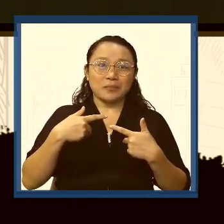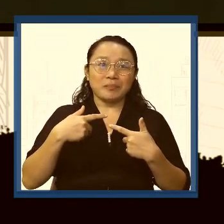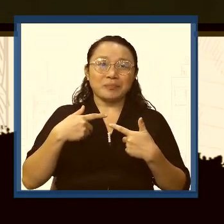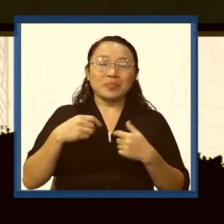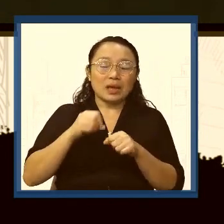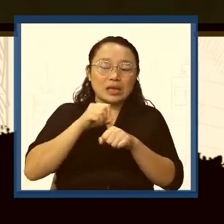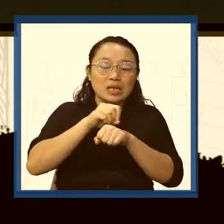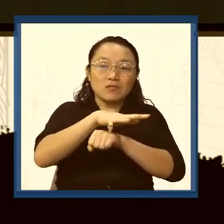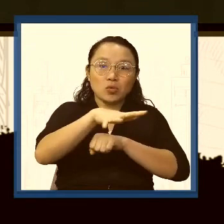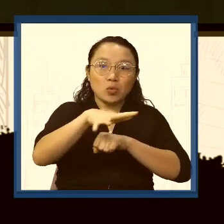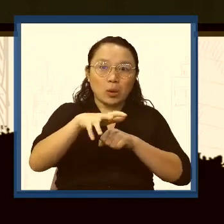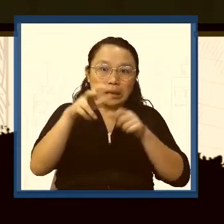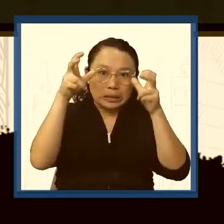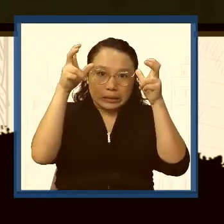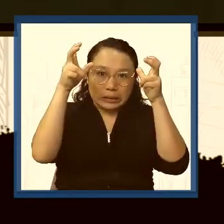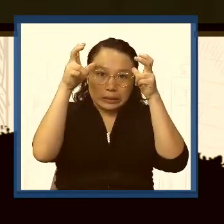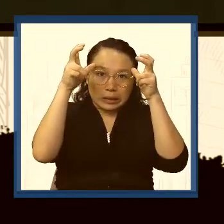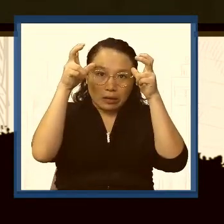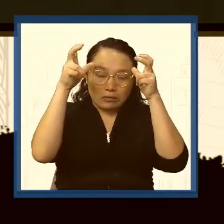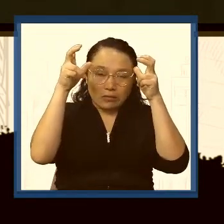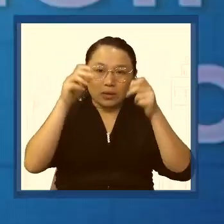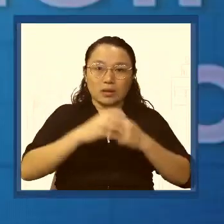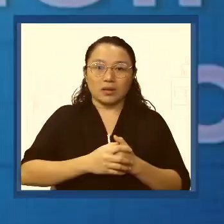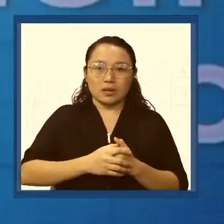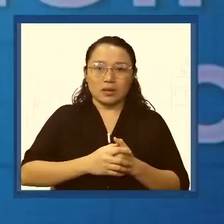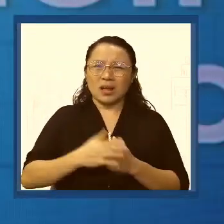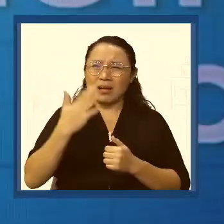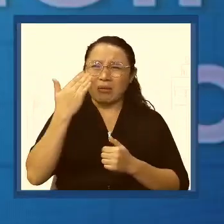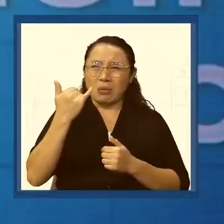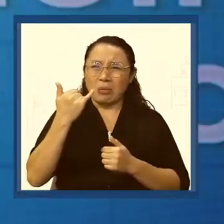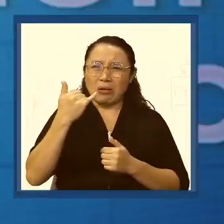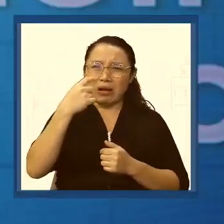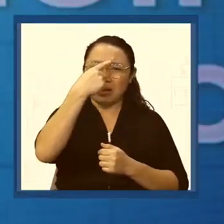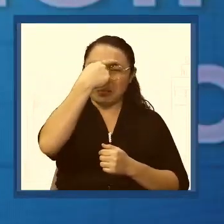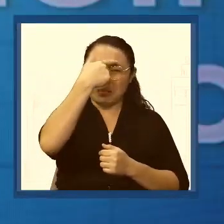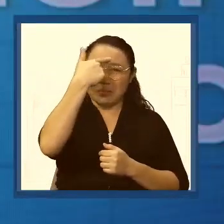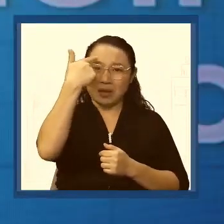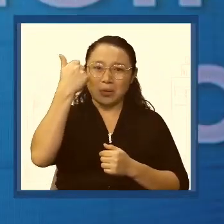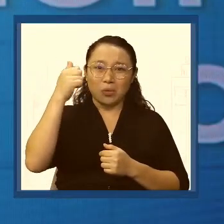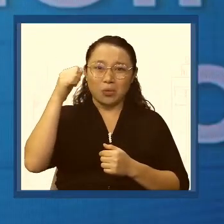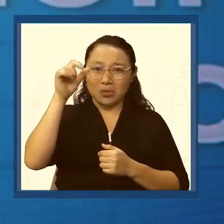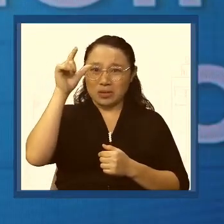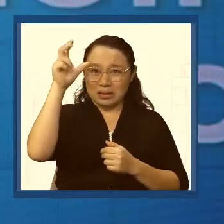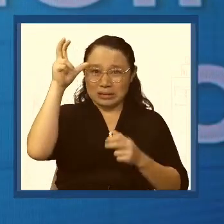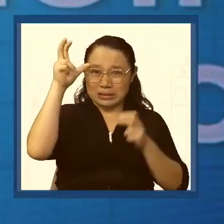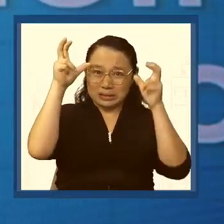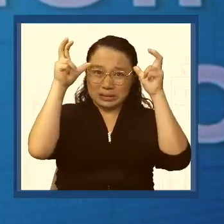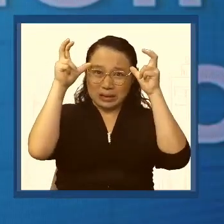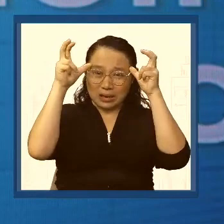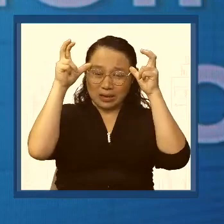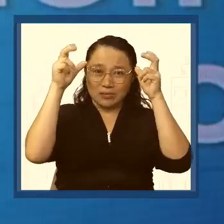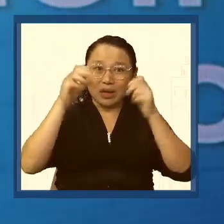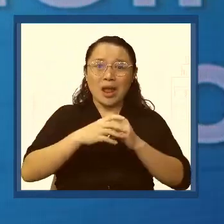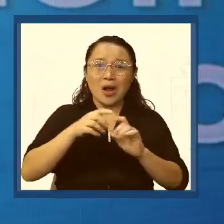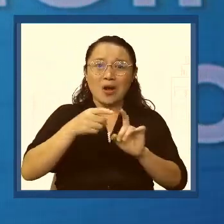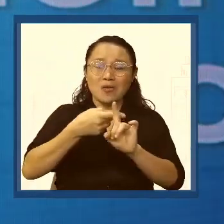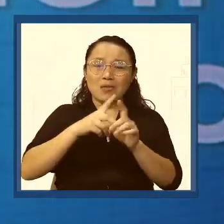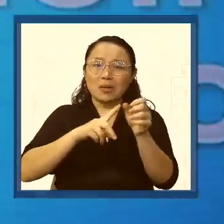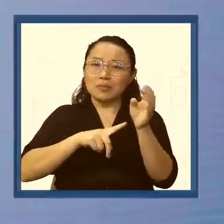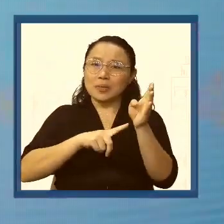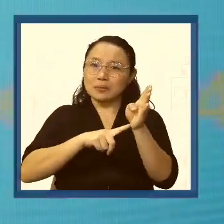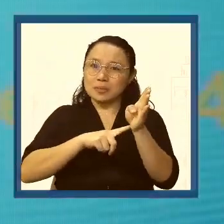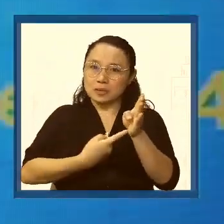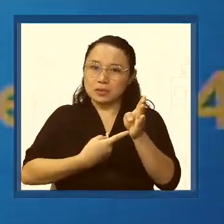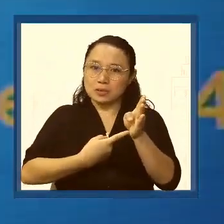sa gahom sa Yawa ngano man ang Yawa nahimo siya nga makasala nagikan pa sa sinugdan mo